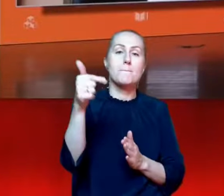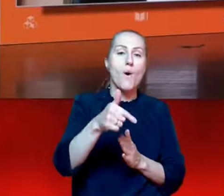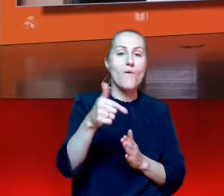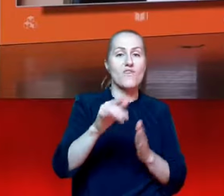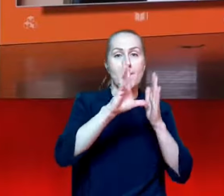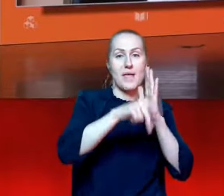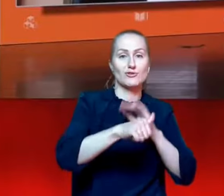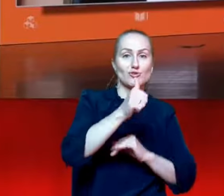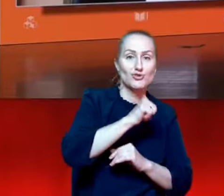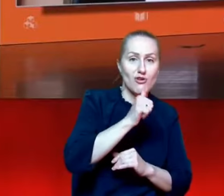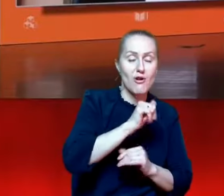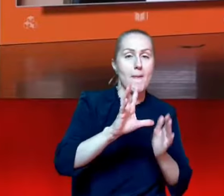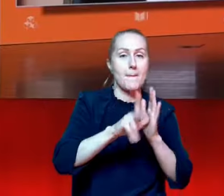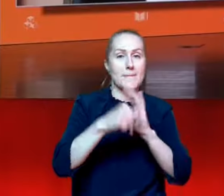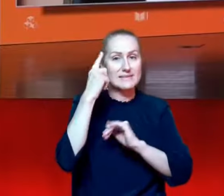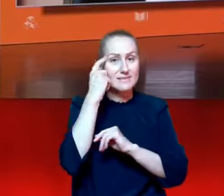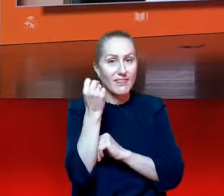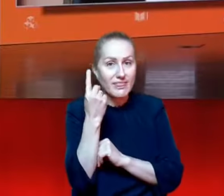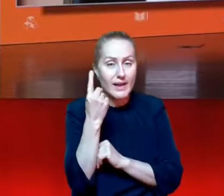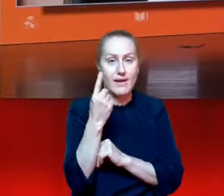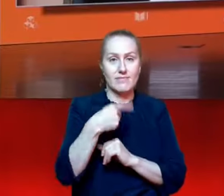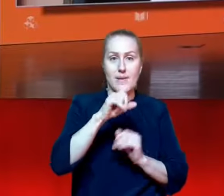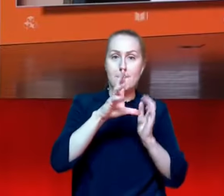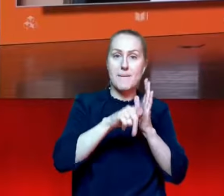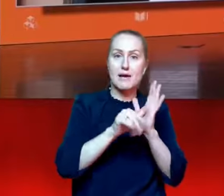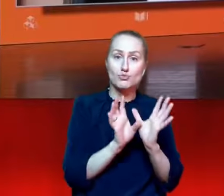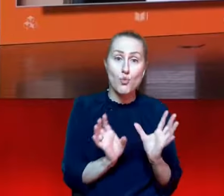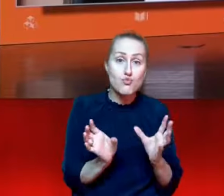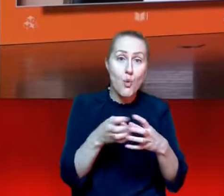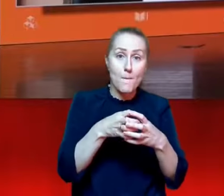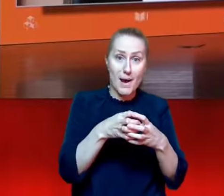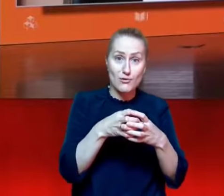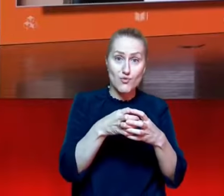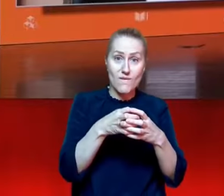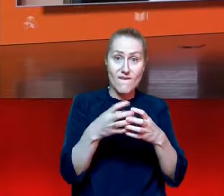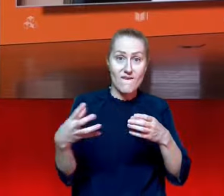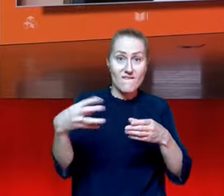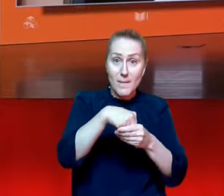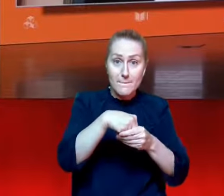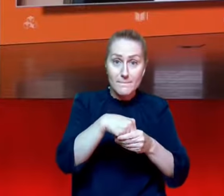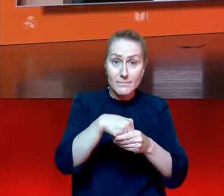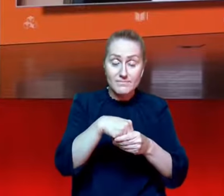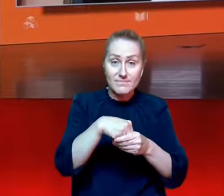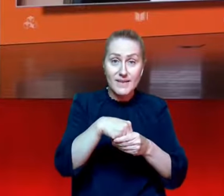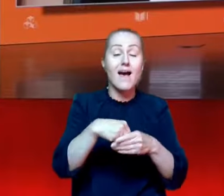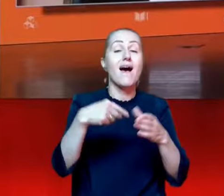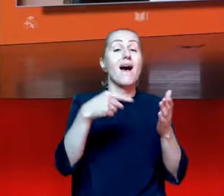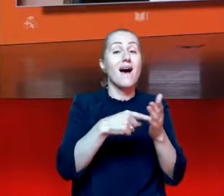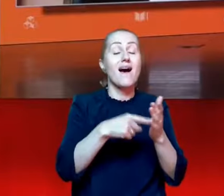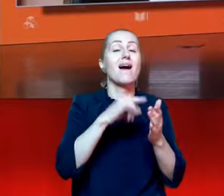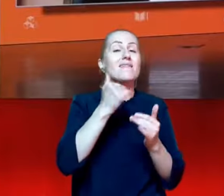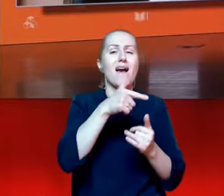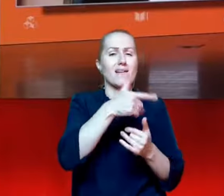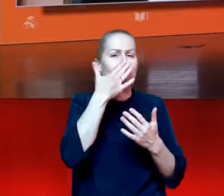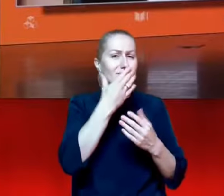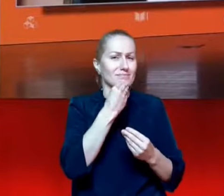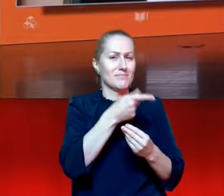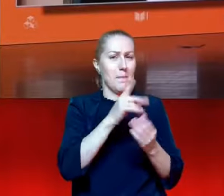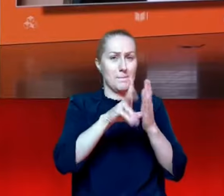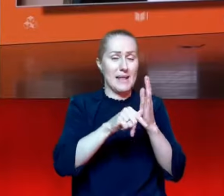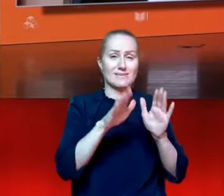miasto inteligentne, miasto kompaktowe i jak takie miasto przyszłości przekłada się na dobrostan